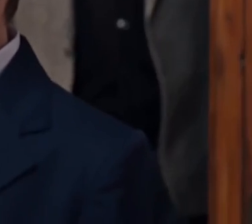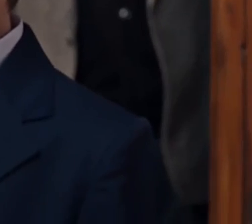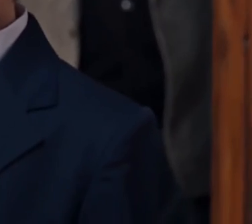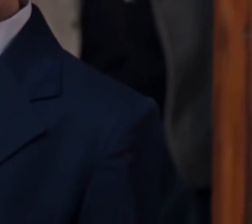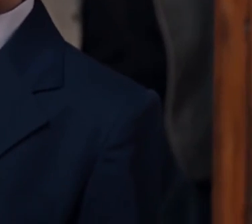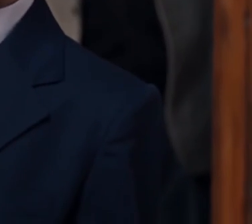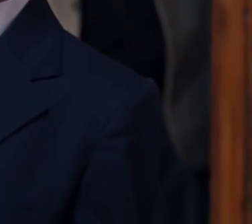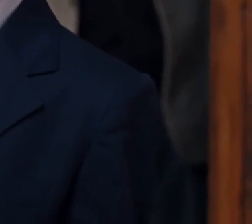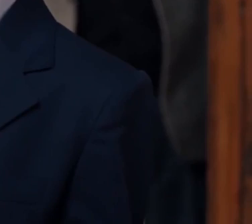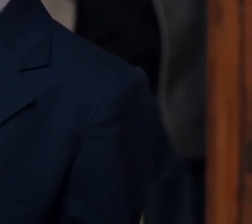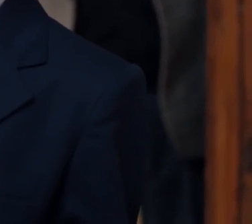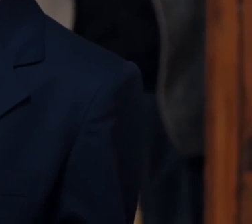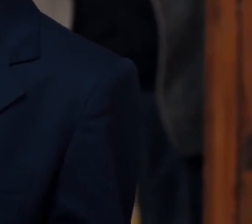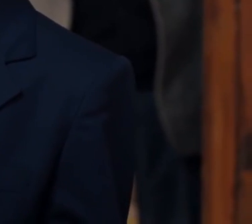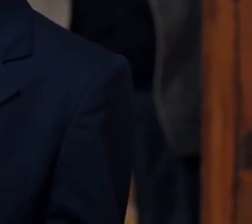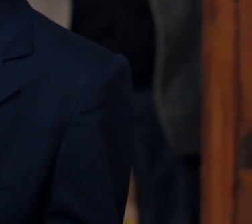belirdi.